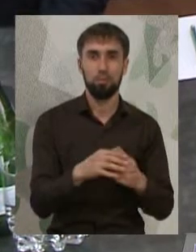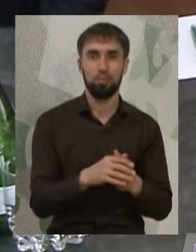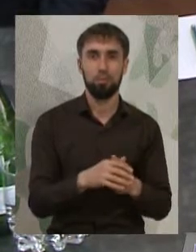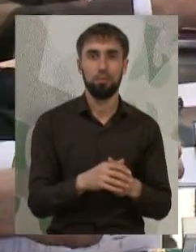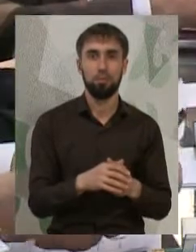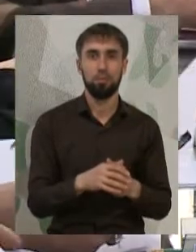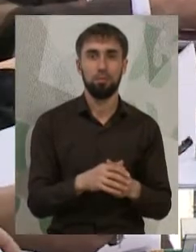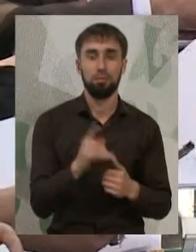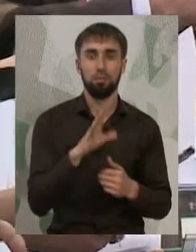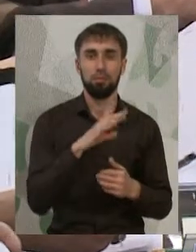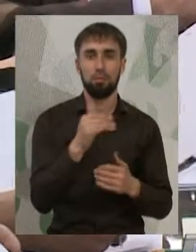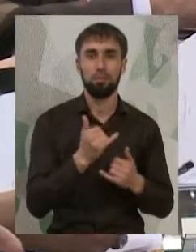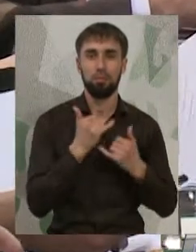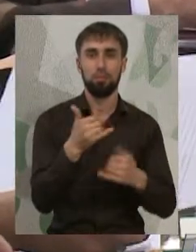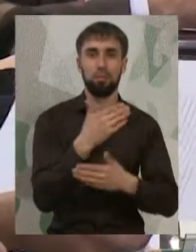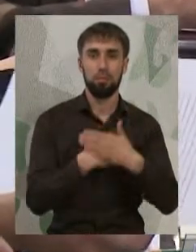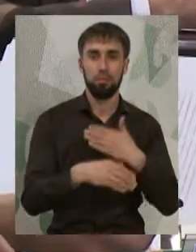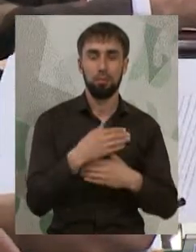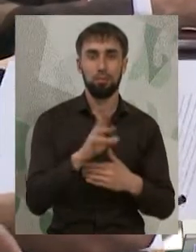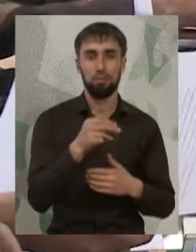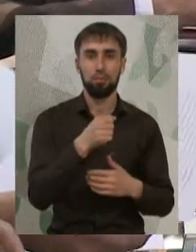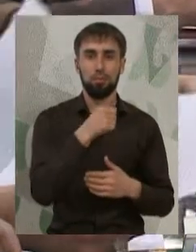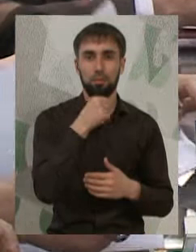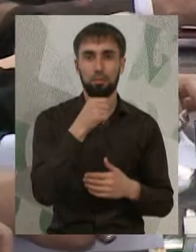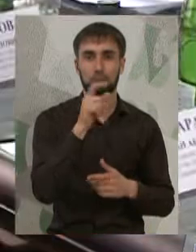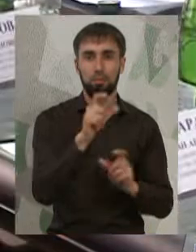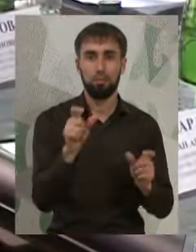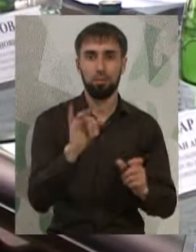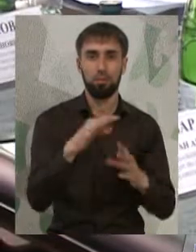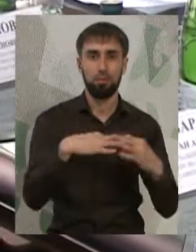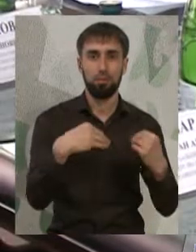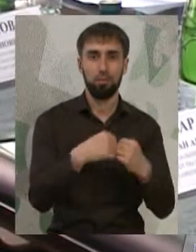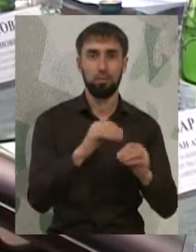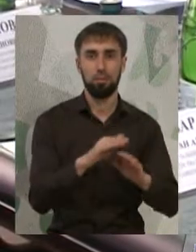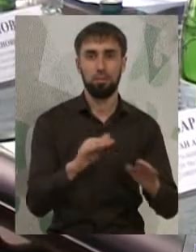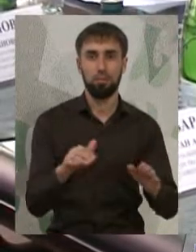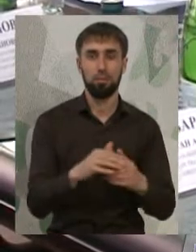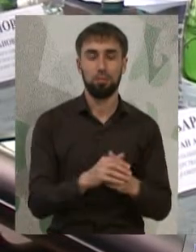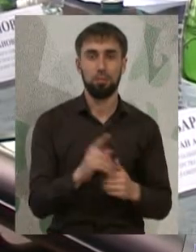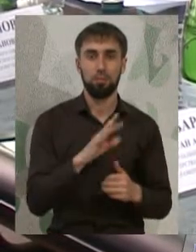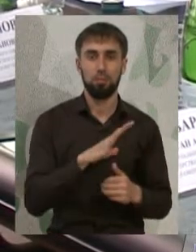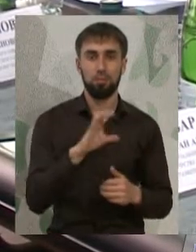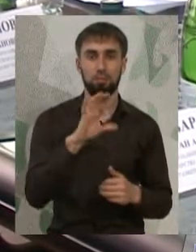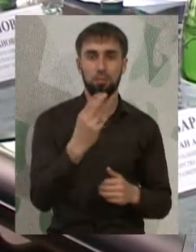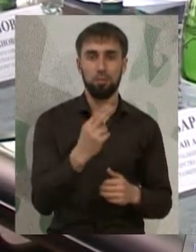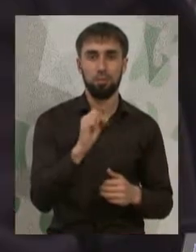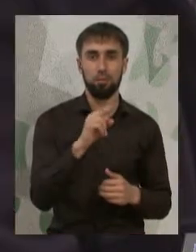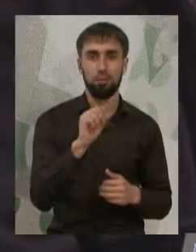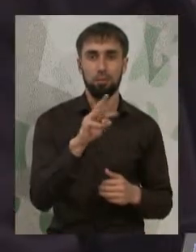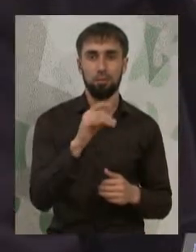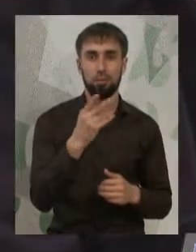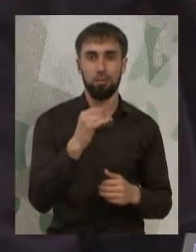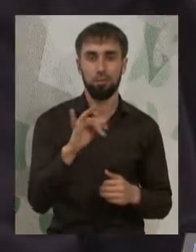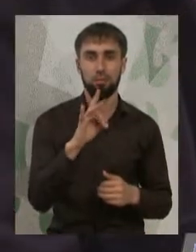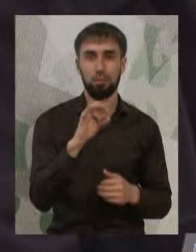в предоставлении услуг инвалидам и людям пожилого возраста, семьям и детям, в осуществлении социальной адаптации или